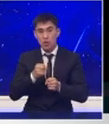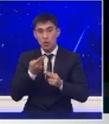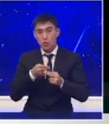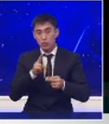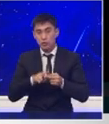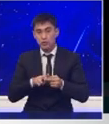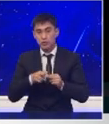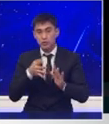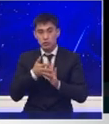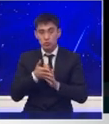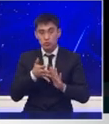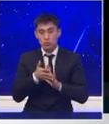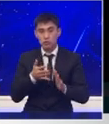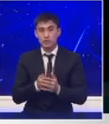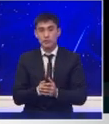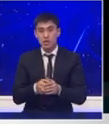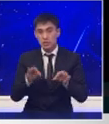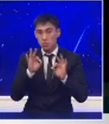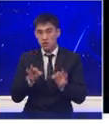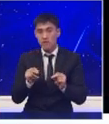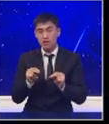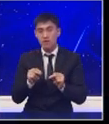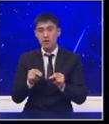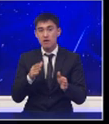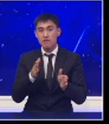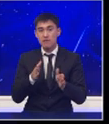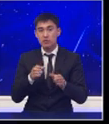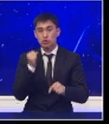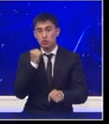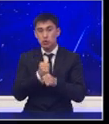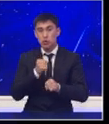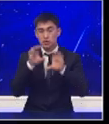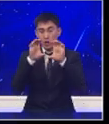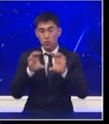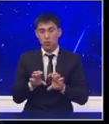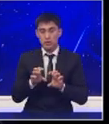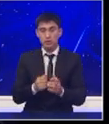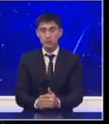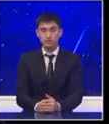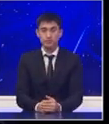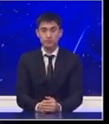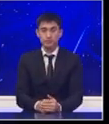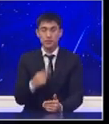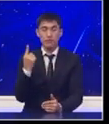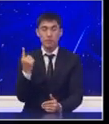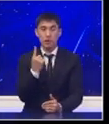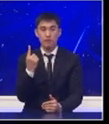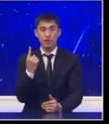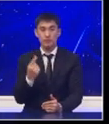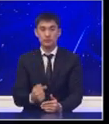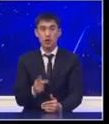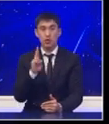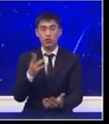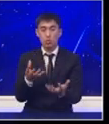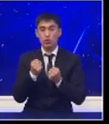очень скрупулезно, справедливо, в рамках законности. Во-первых,